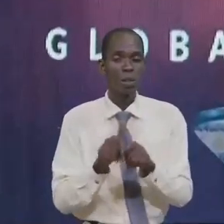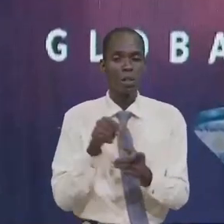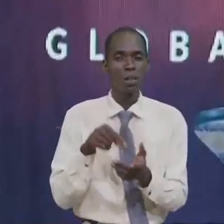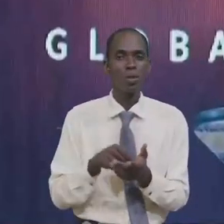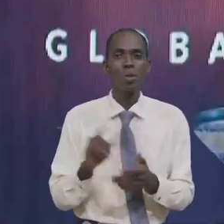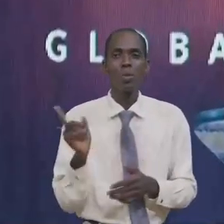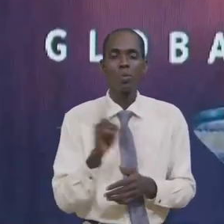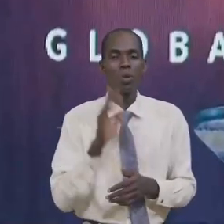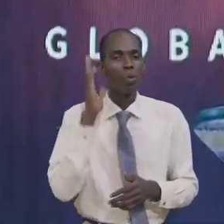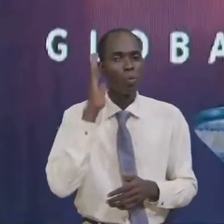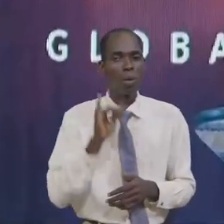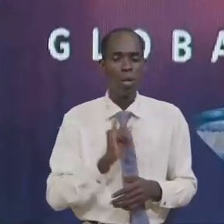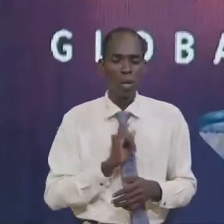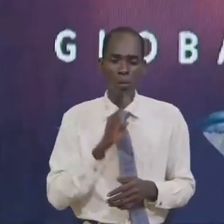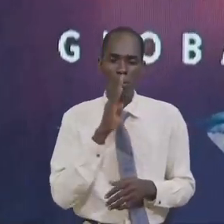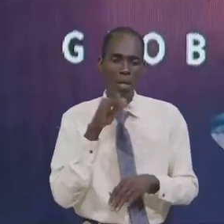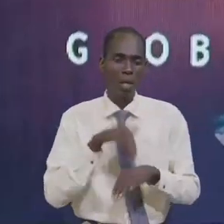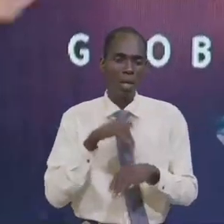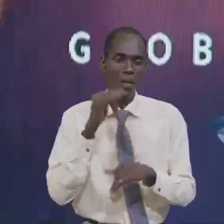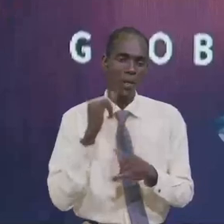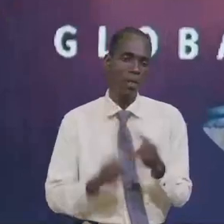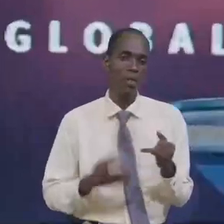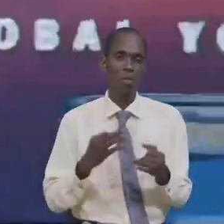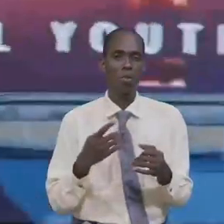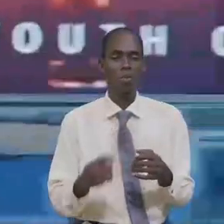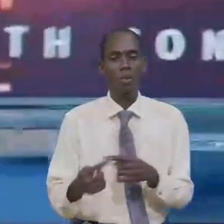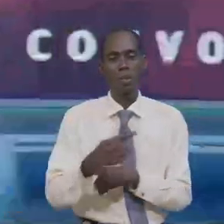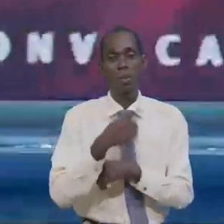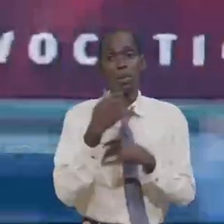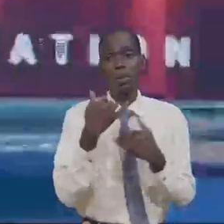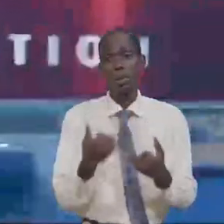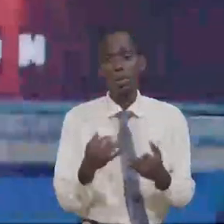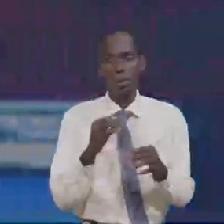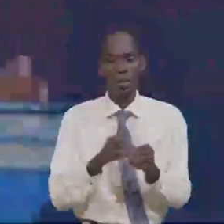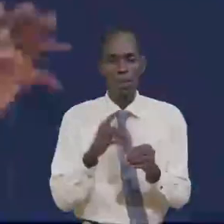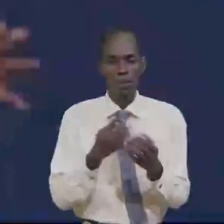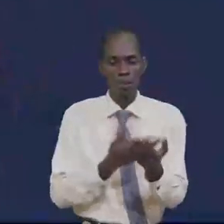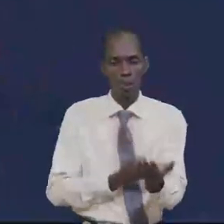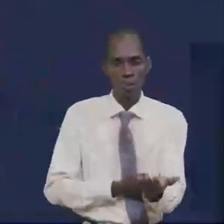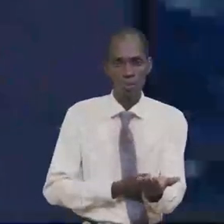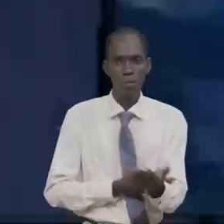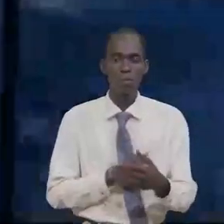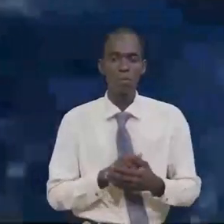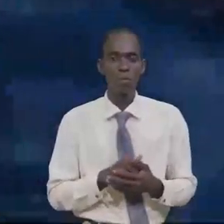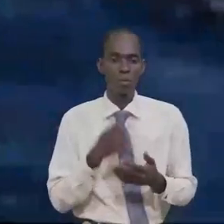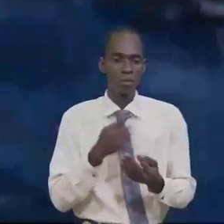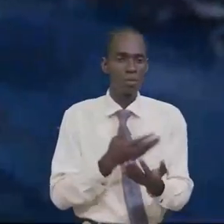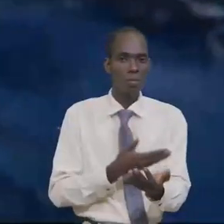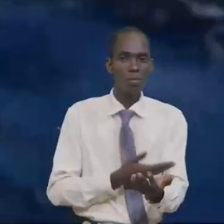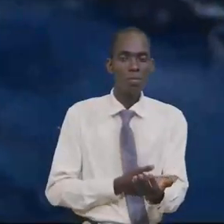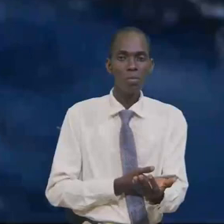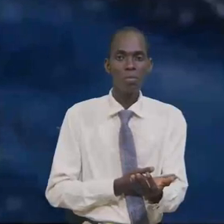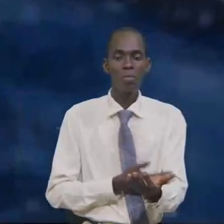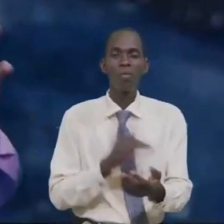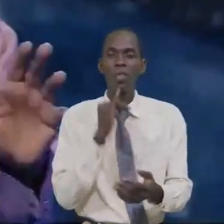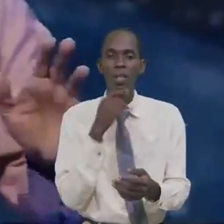à la fin de détente maintenant le matin le matin est